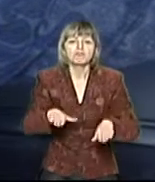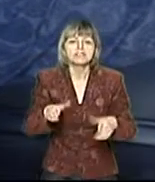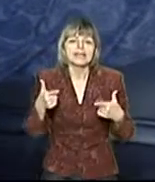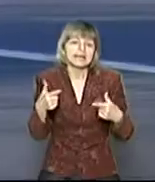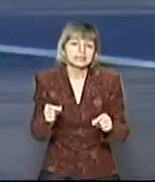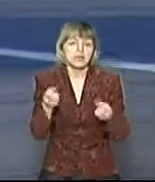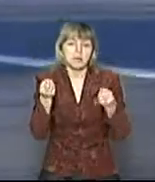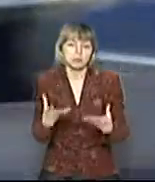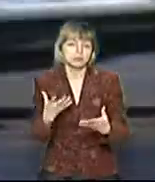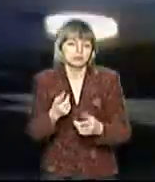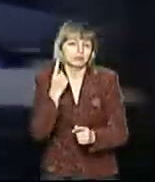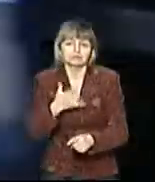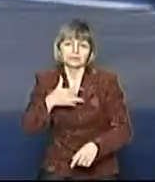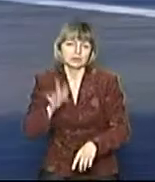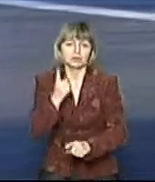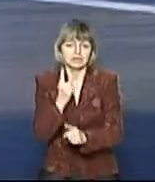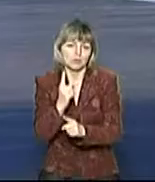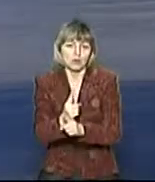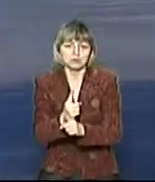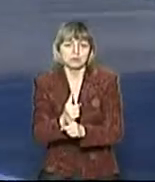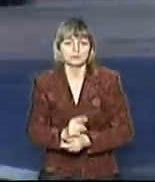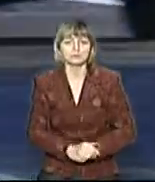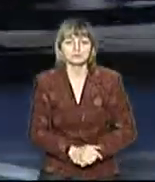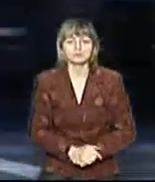просто категорично заборонений.